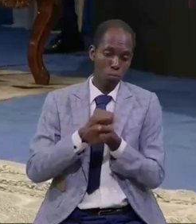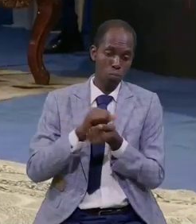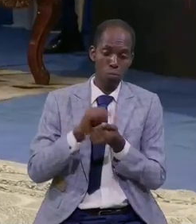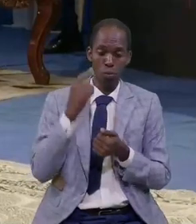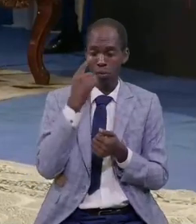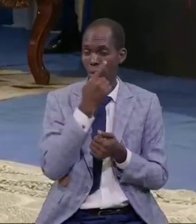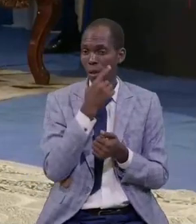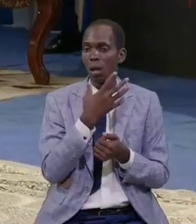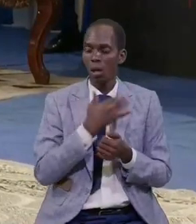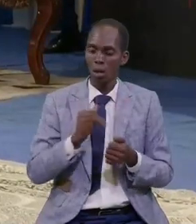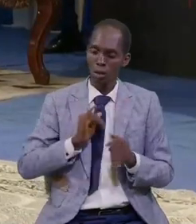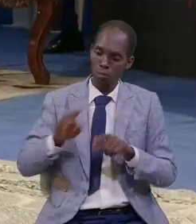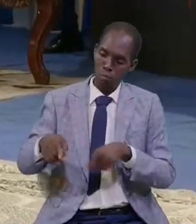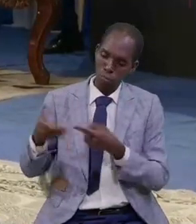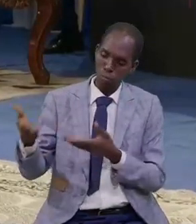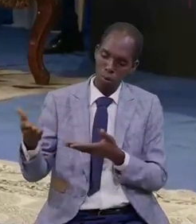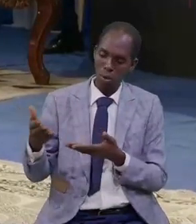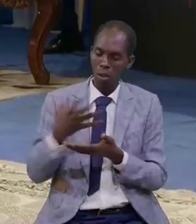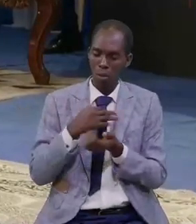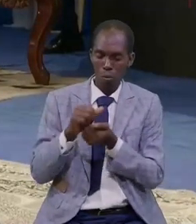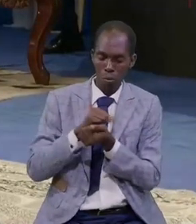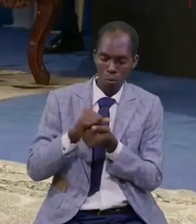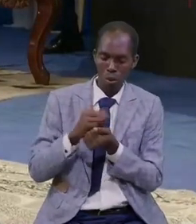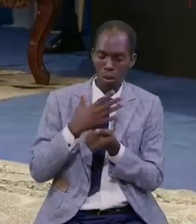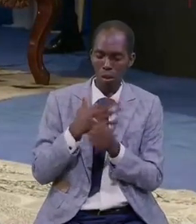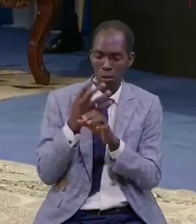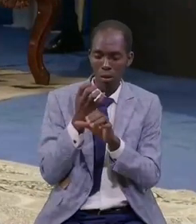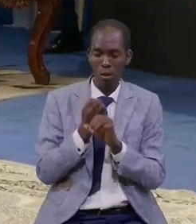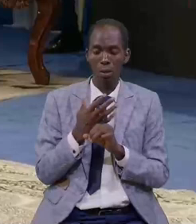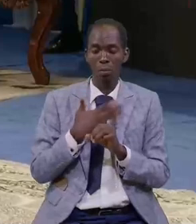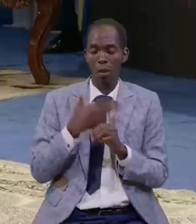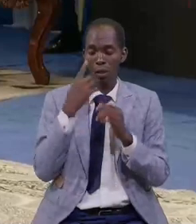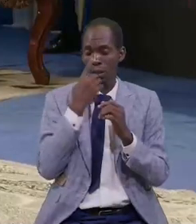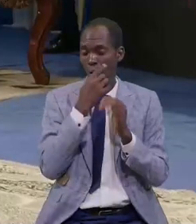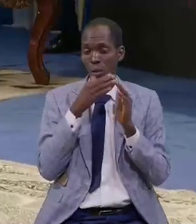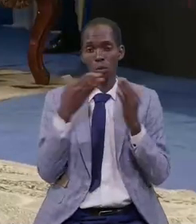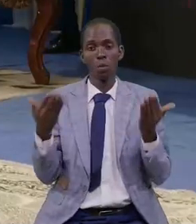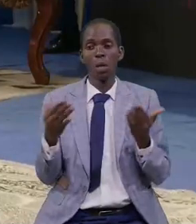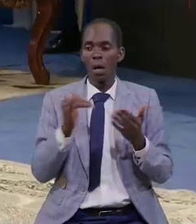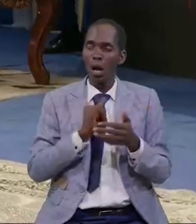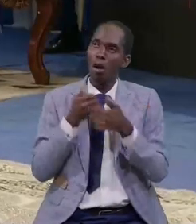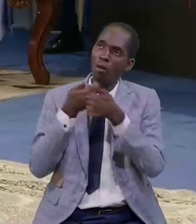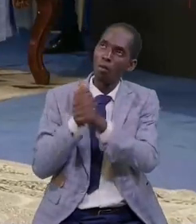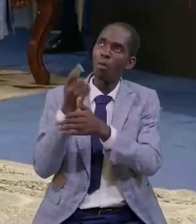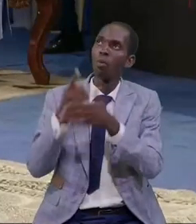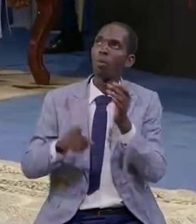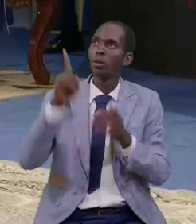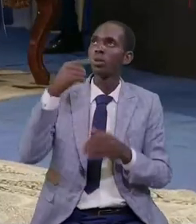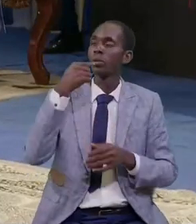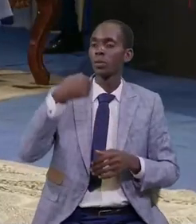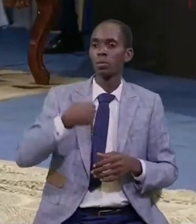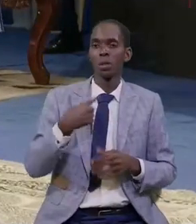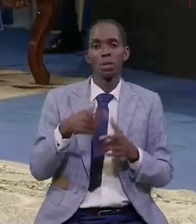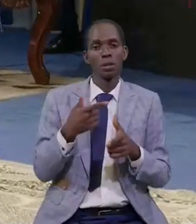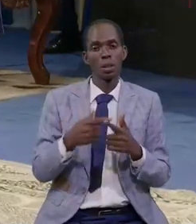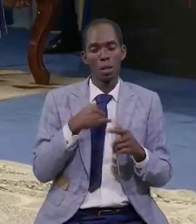suis lavé et j'ai recouvré la vue je suis allé j'ai fait ce qu'il m'a dit de faire j'ai recouvré